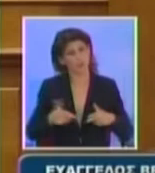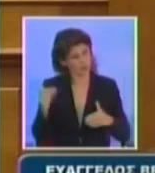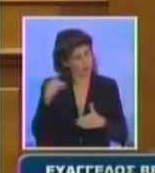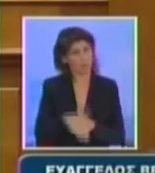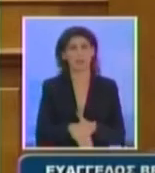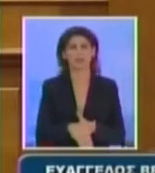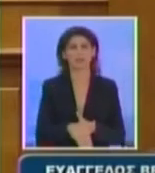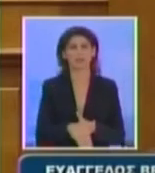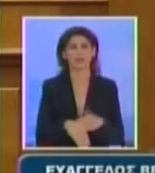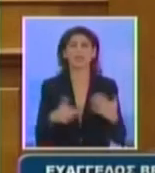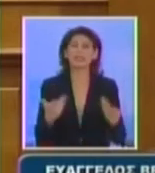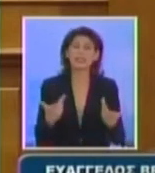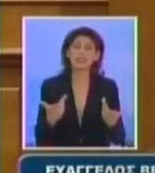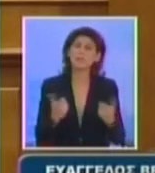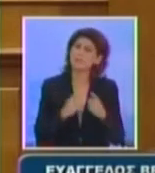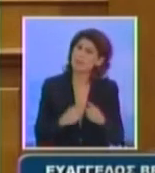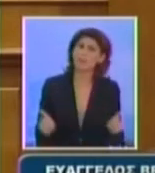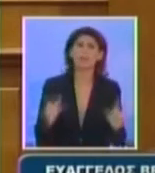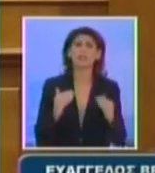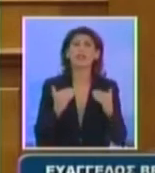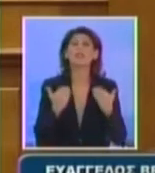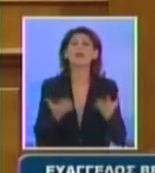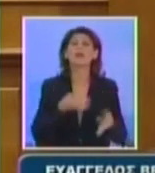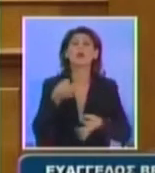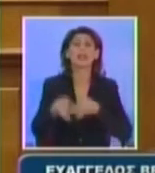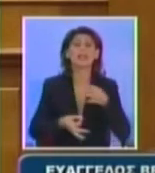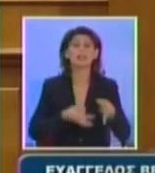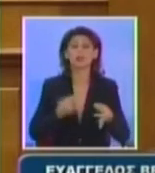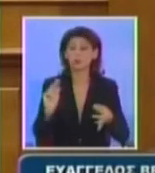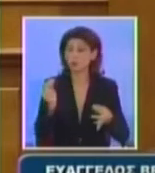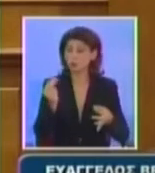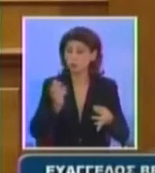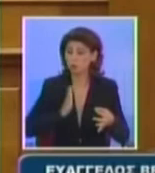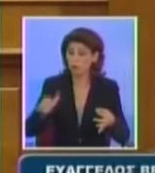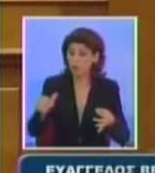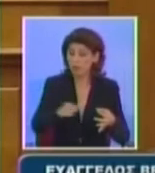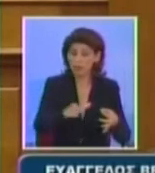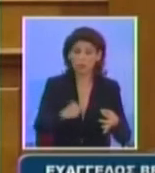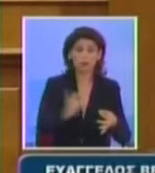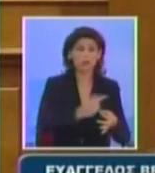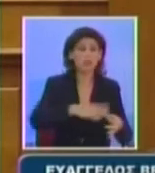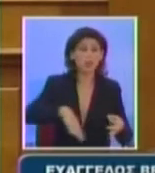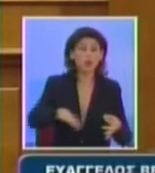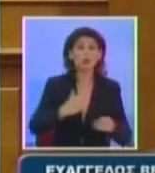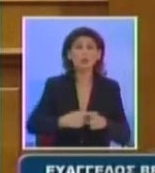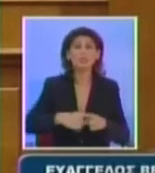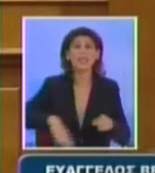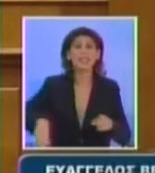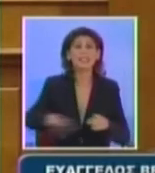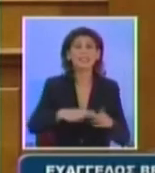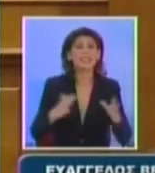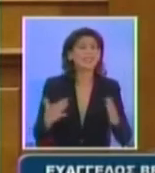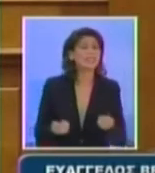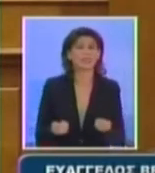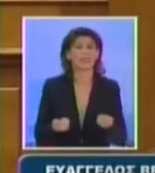πέσει. Γιατί διαφορετικά δεν μπορώ να εξηγήσω στους βουλευτές μου, στο κοινό μου, στον ελληνικό λαό, γιατί